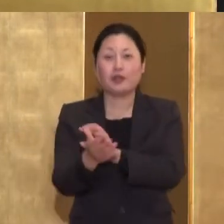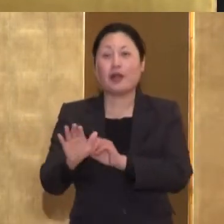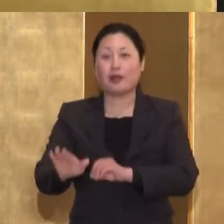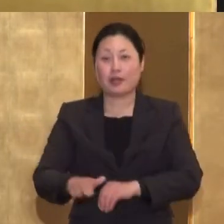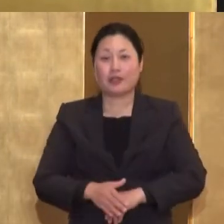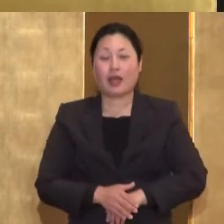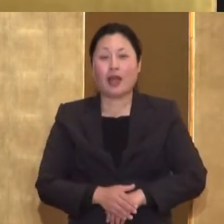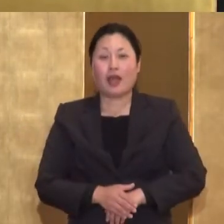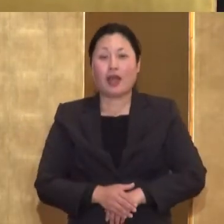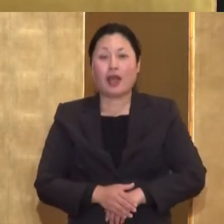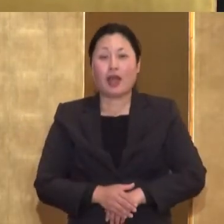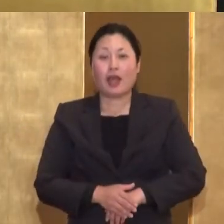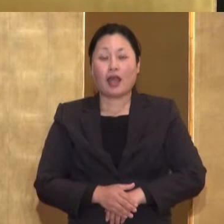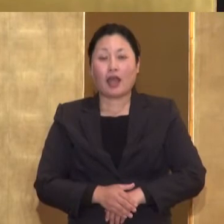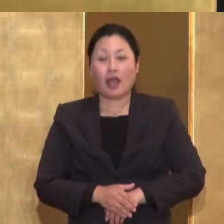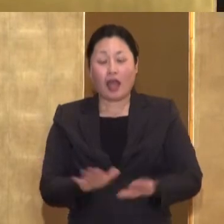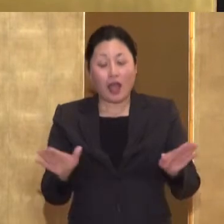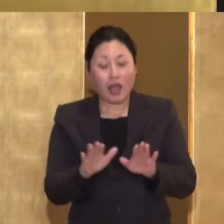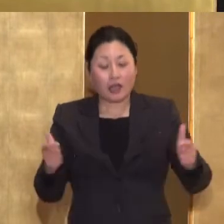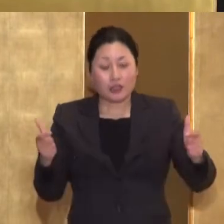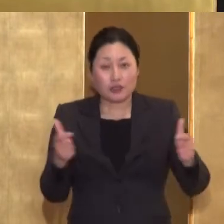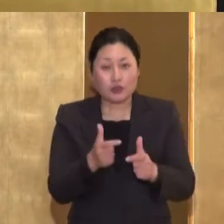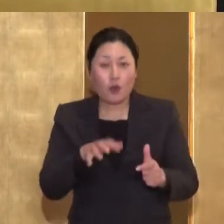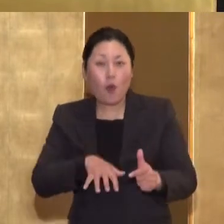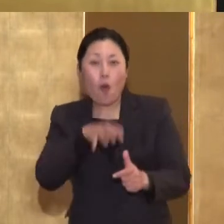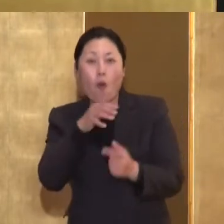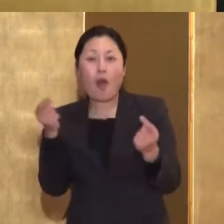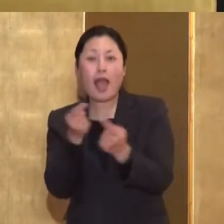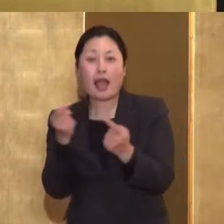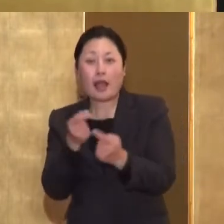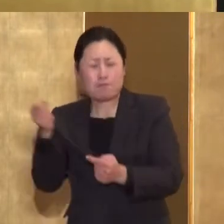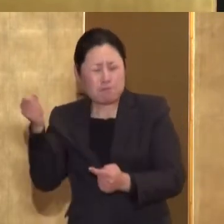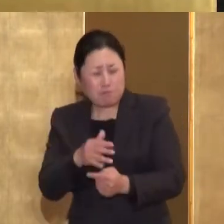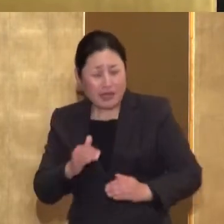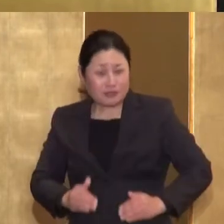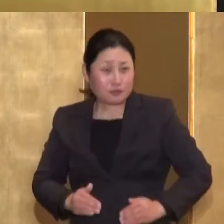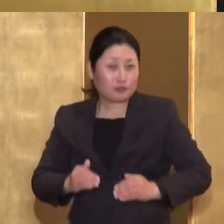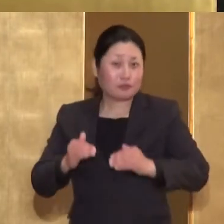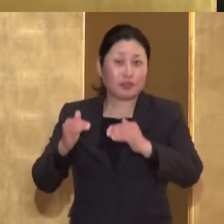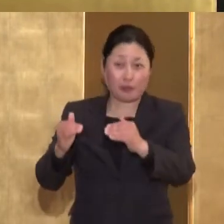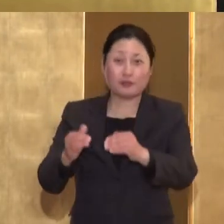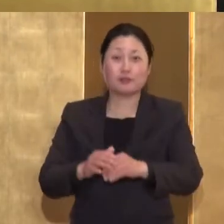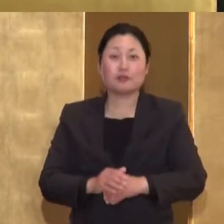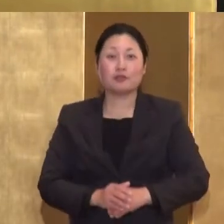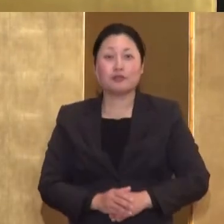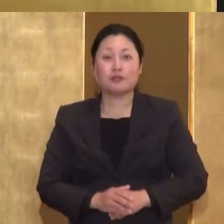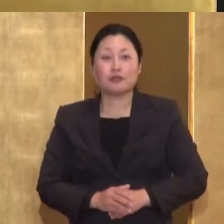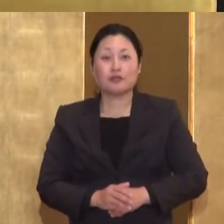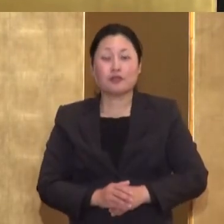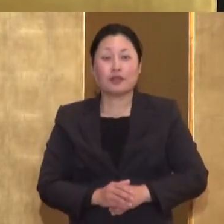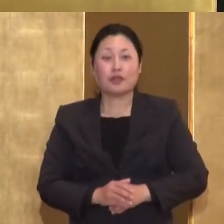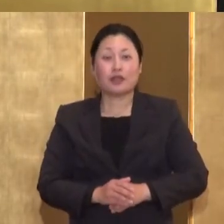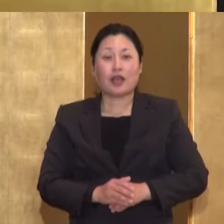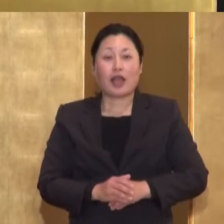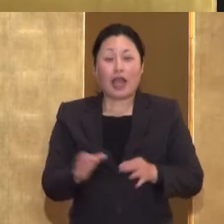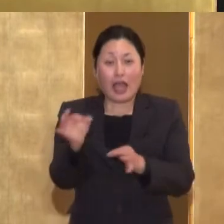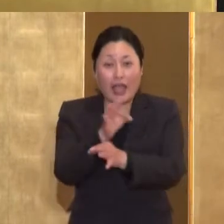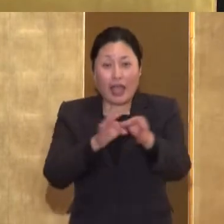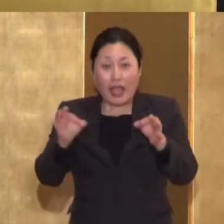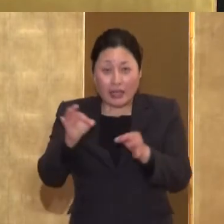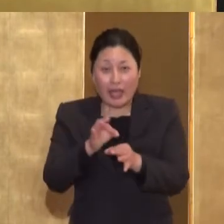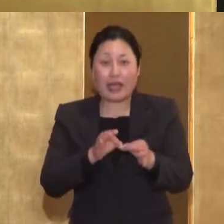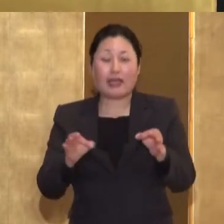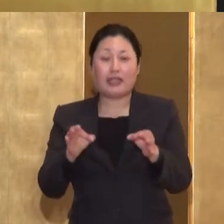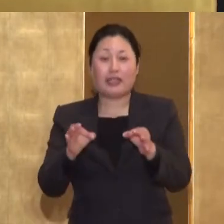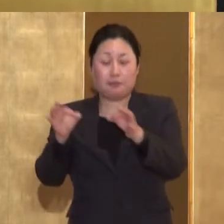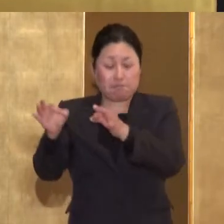。少子高齢化が急速に進んでいます。バブル崩壊に端を発した